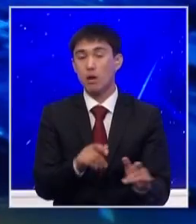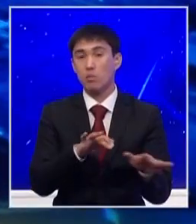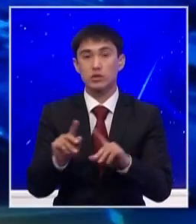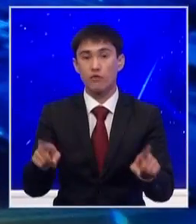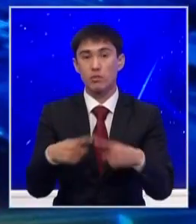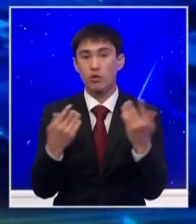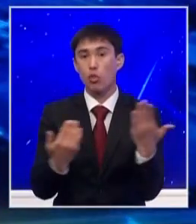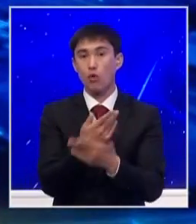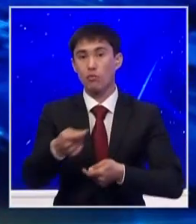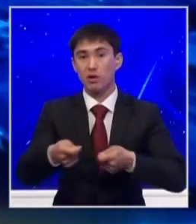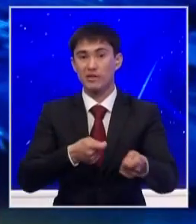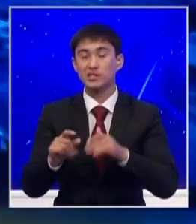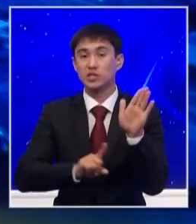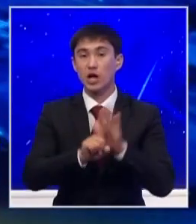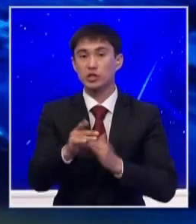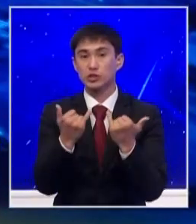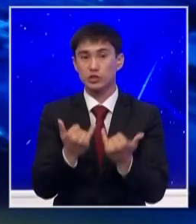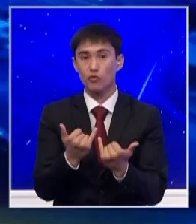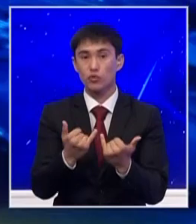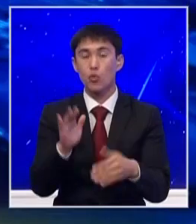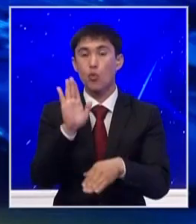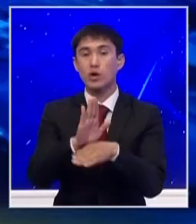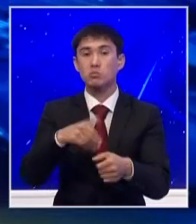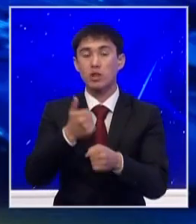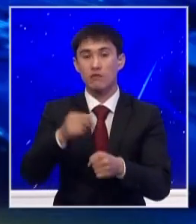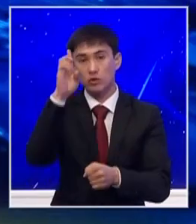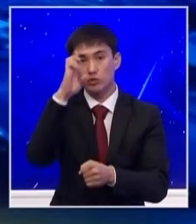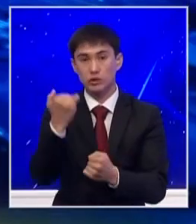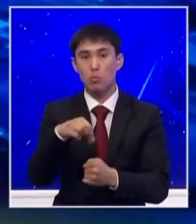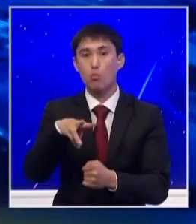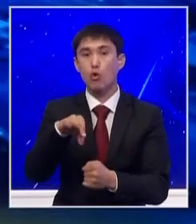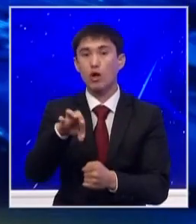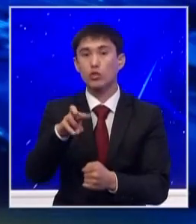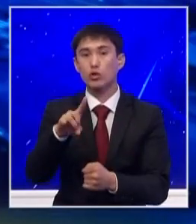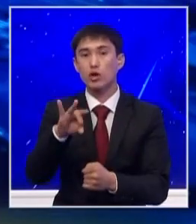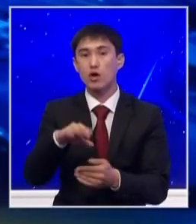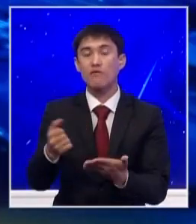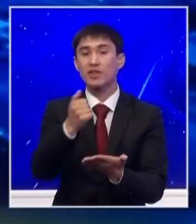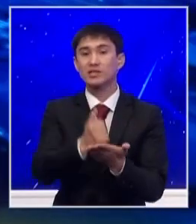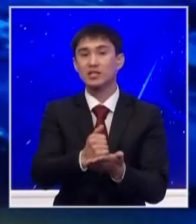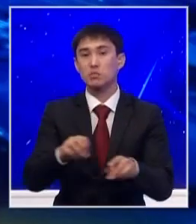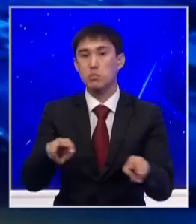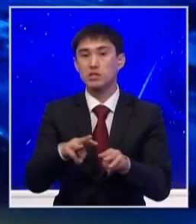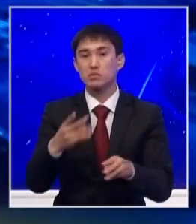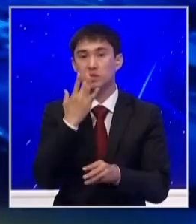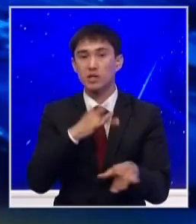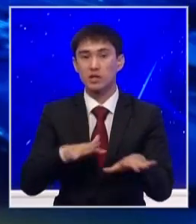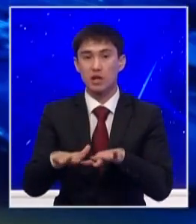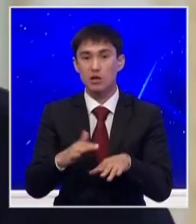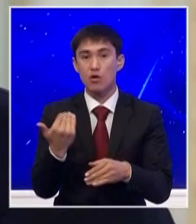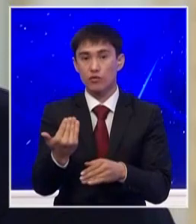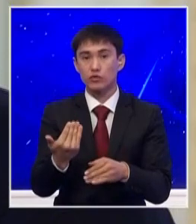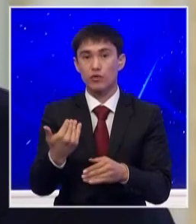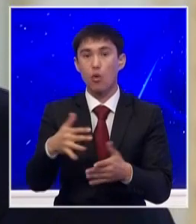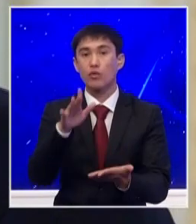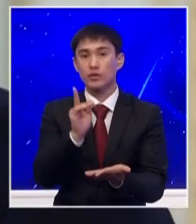Процесс формирования нового правительства начался сегодня. Указом главы государства Мурат Нуртилео назначен министром иностранных дел.